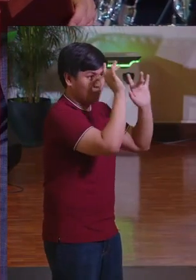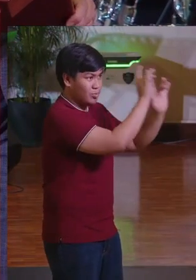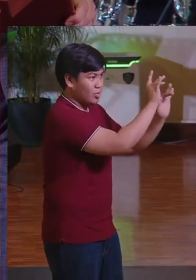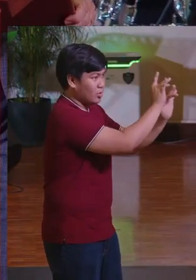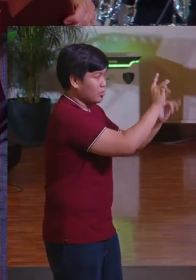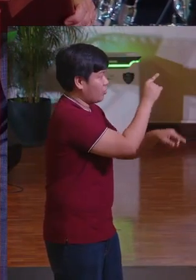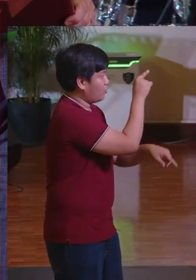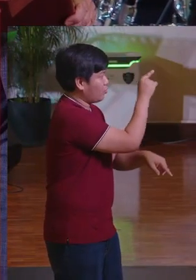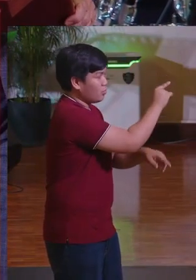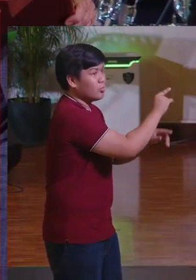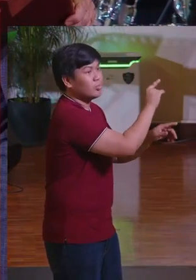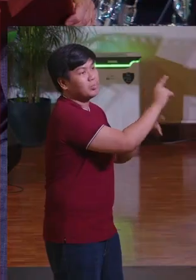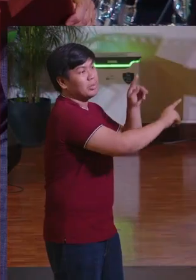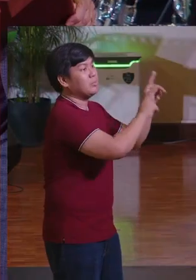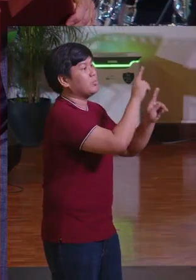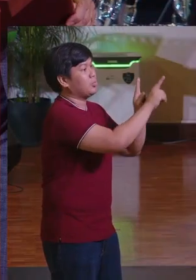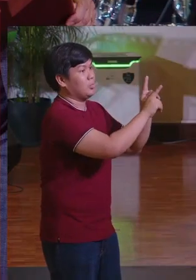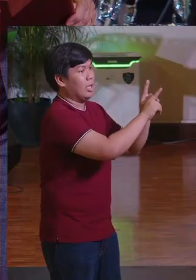mga naliligaw.